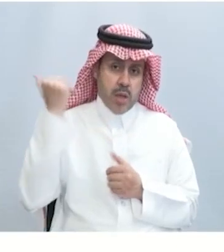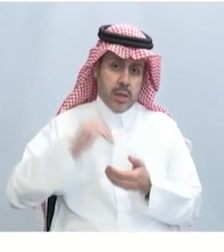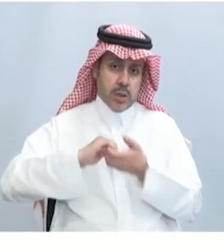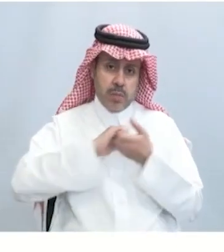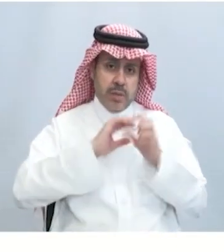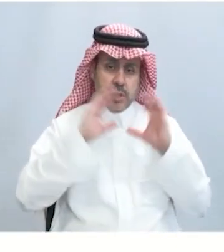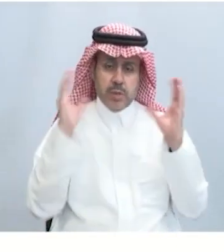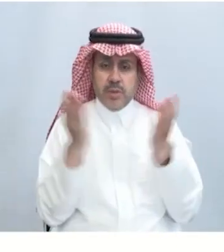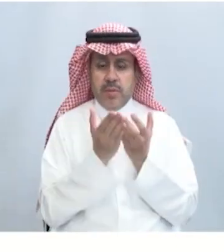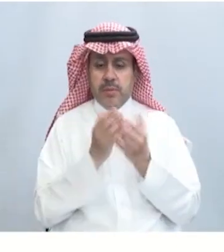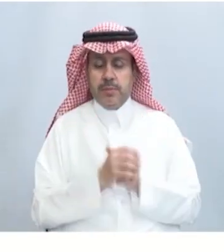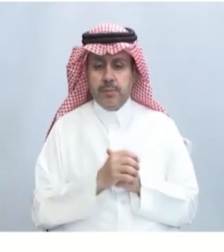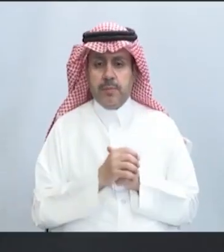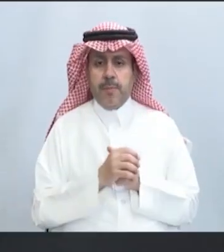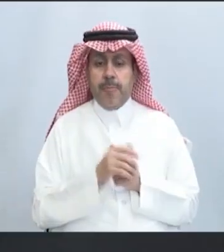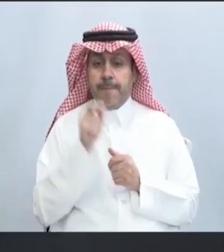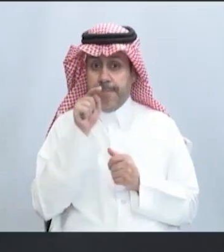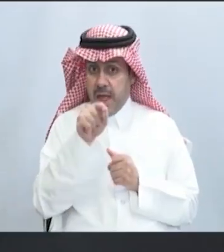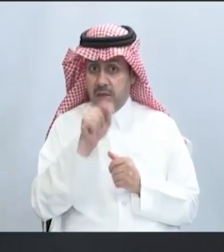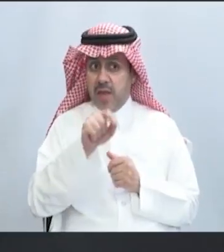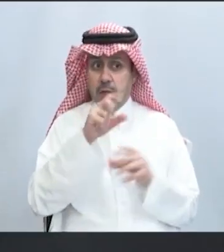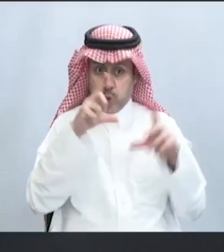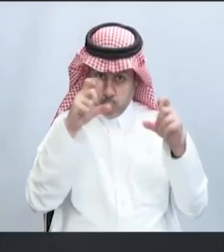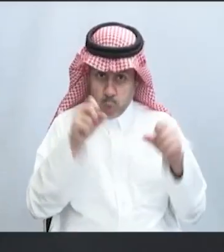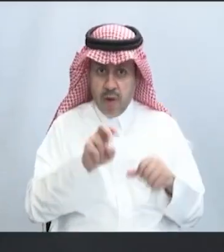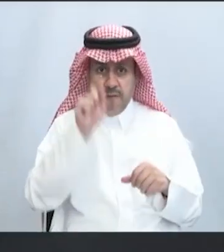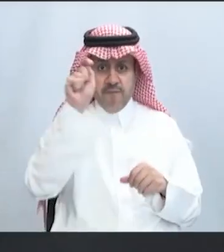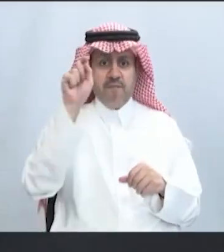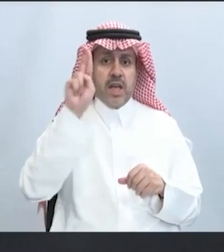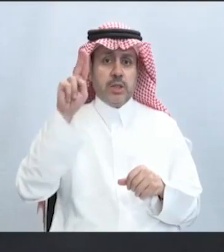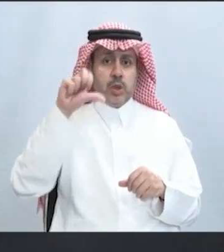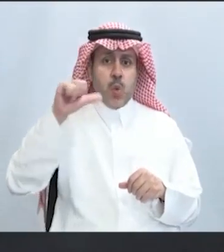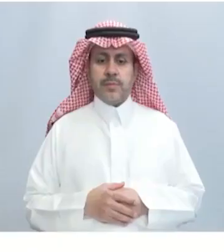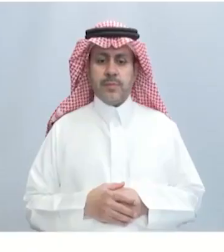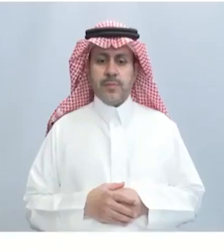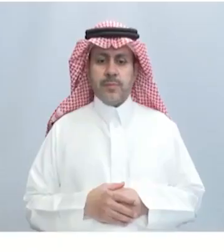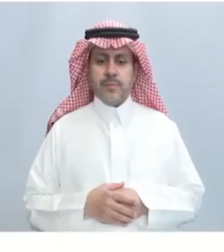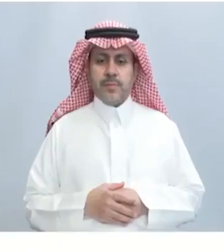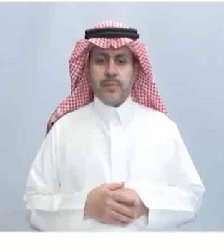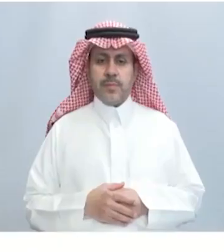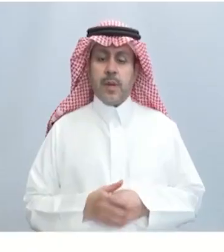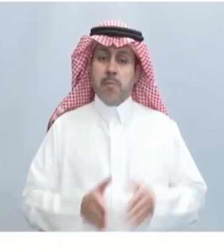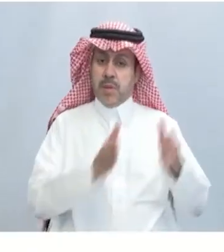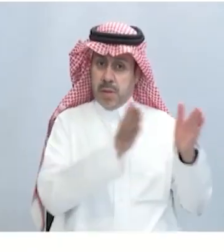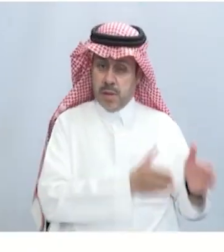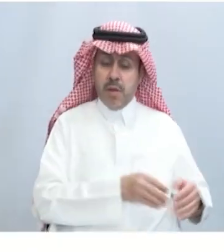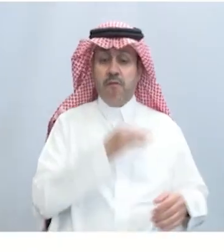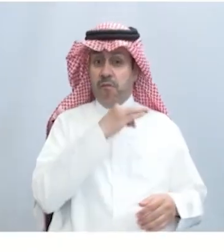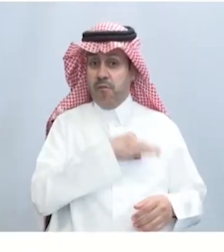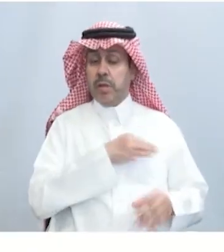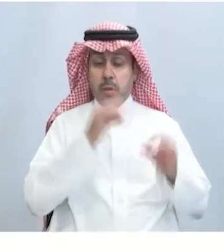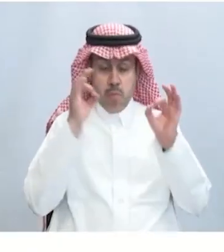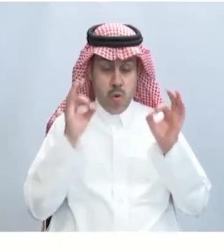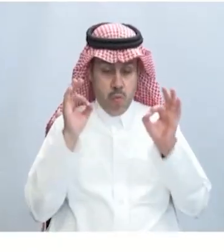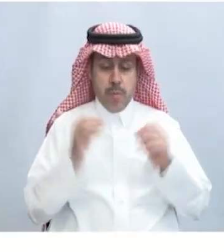وصحبه وسلم هذه الفتوى المهمه من اللجنه الدائمه للافتاء بعد ذلك هذه فائده مهمه